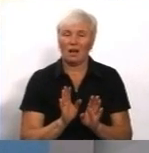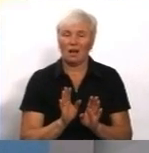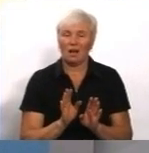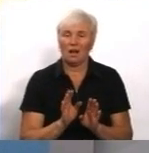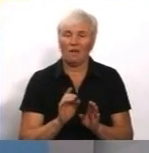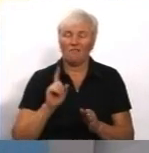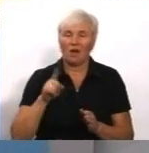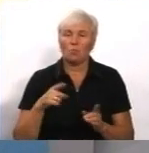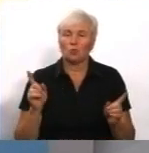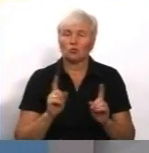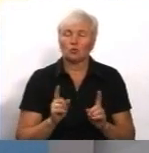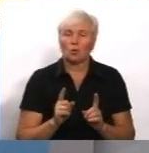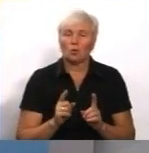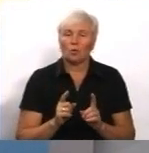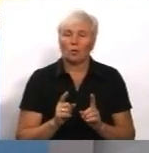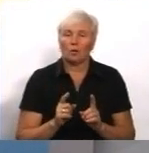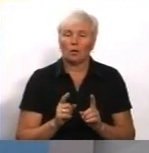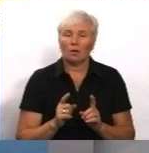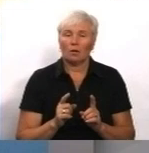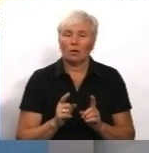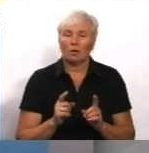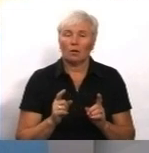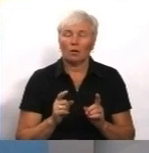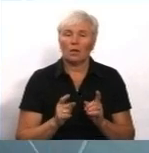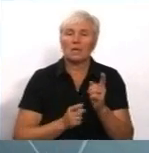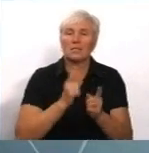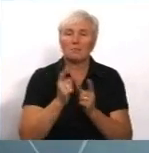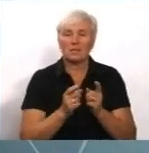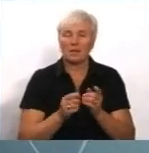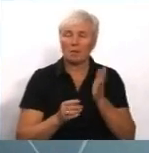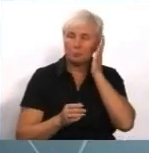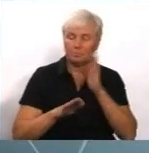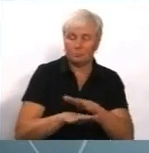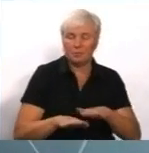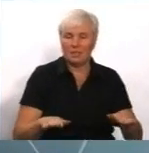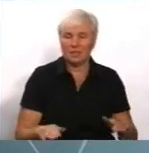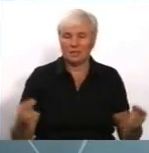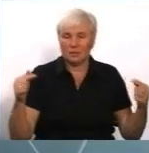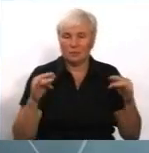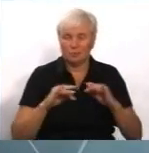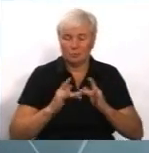вимог щодо навіть заміни білизни, своєчасної